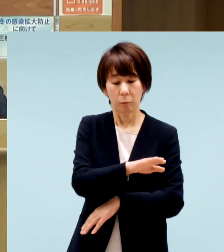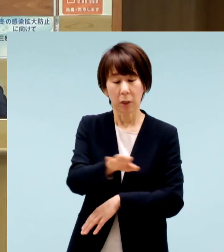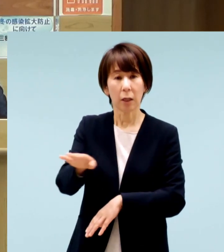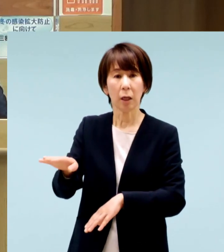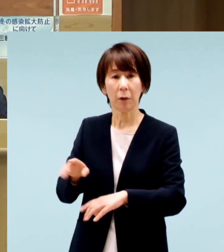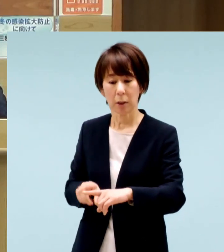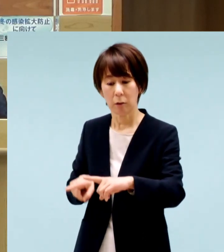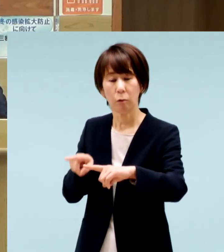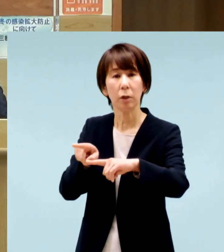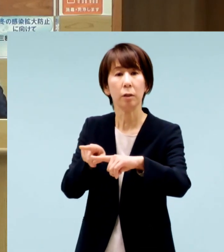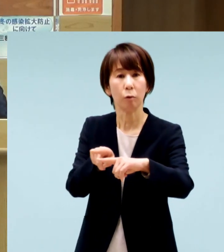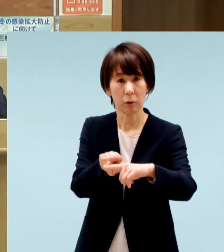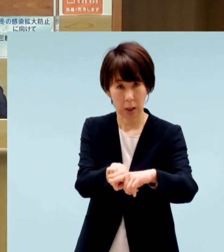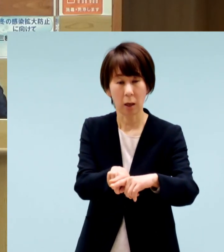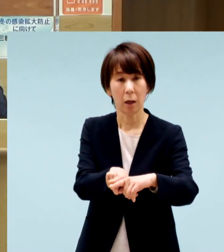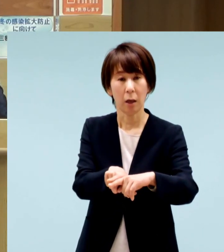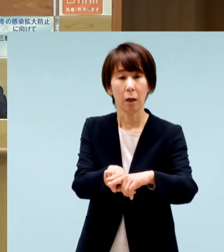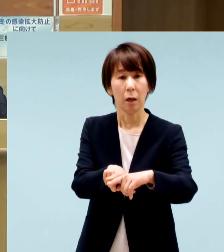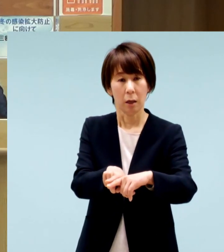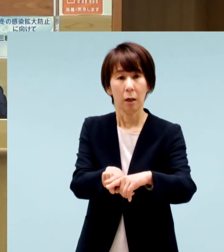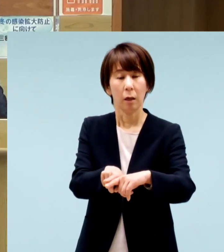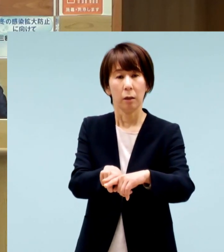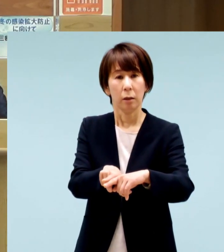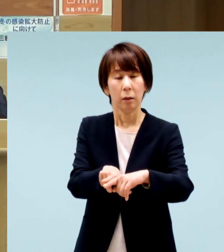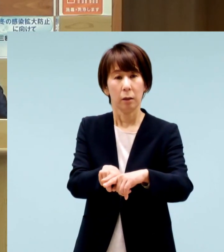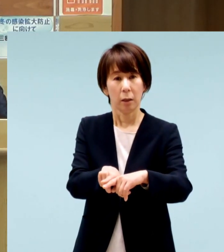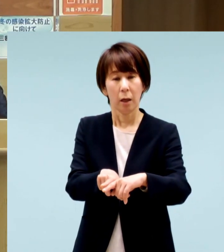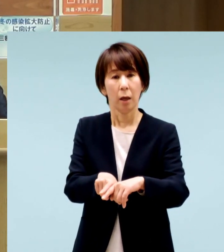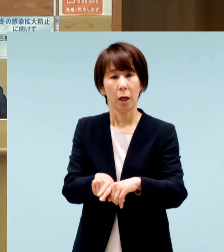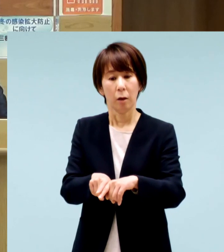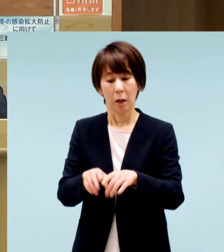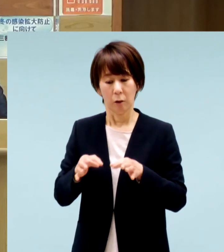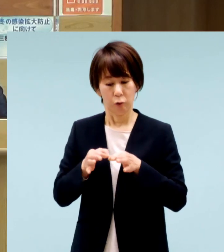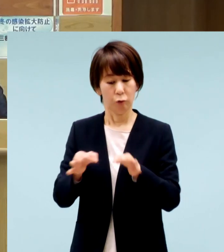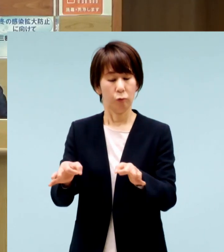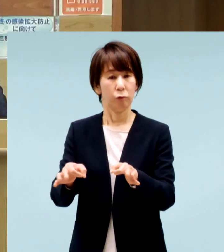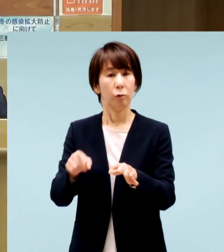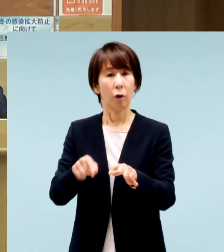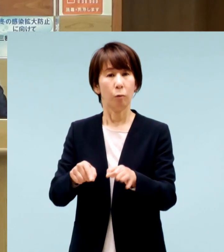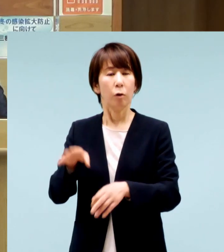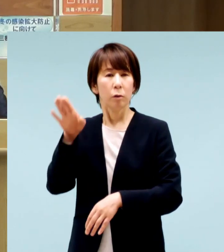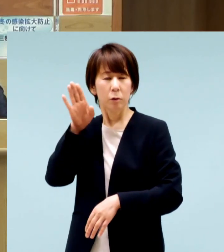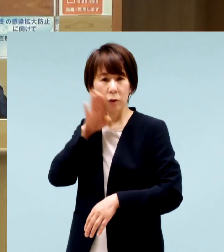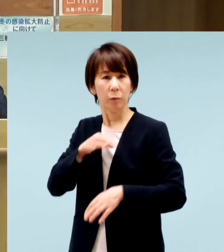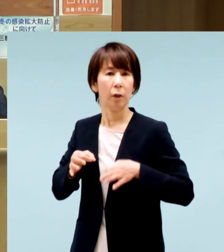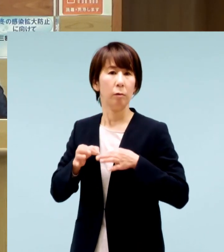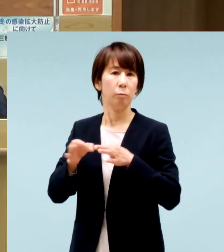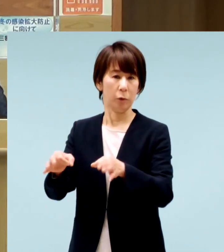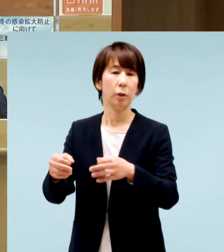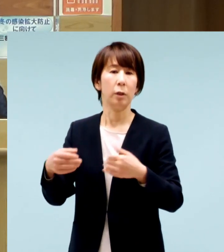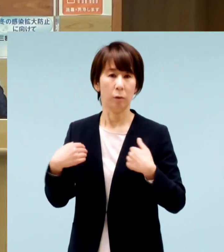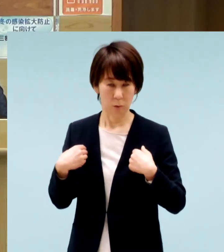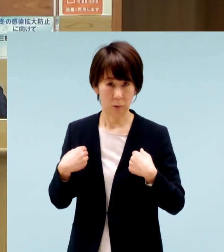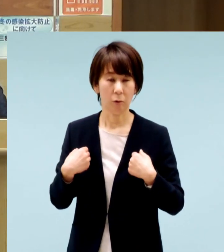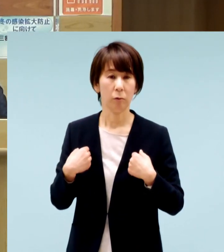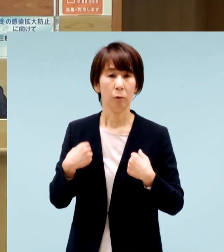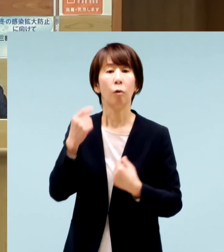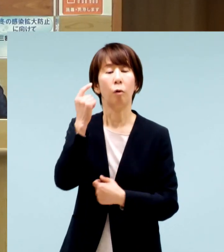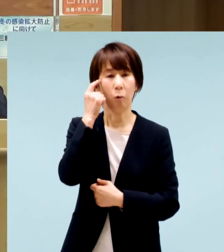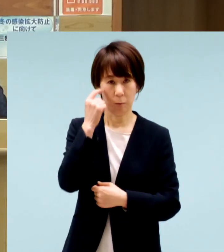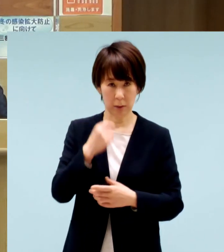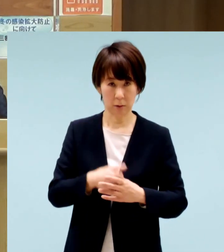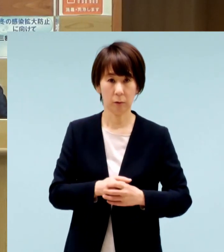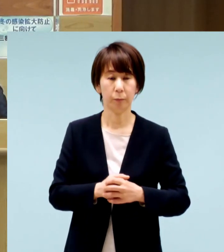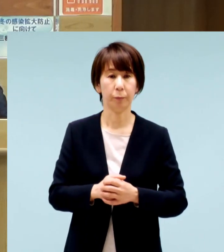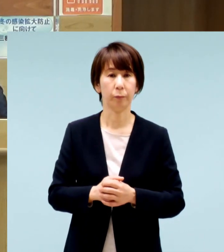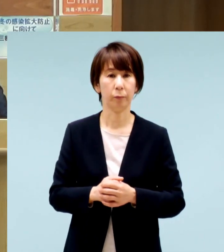してできるだけ速やかにですね、その給付などを行っていくこと、まあ、このことがまずは大事だという